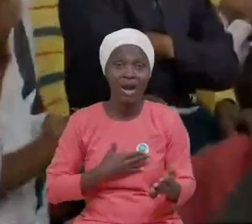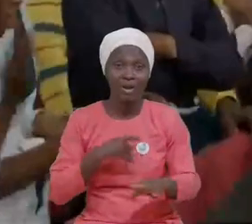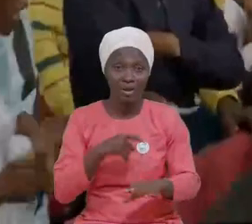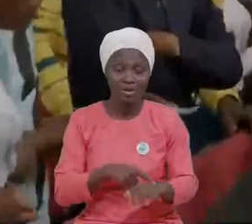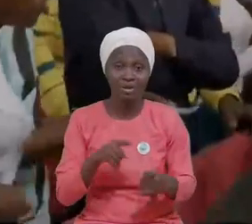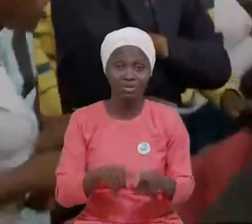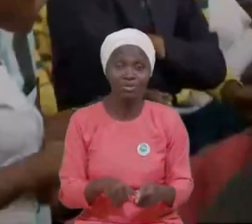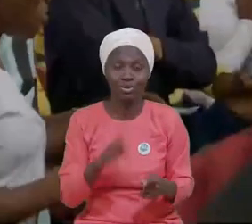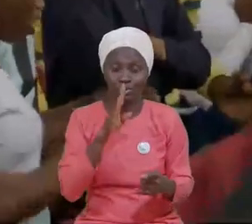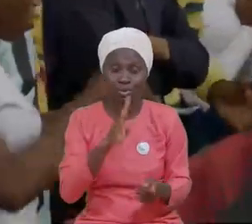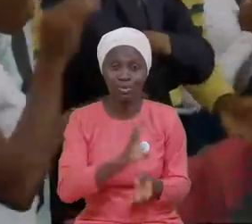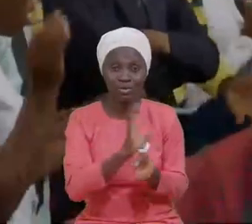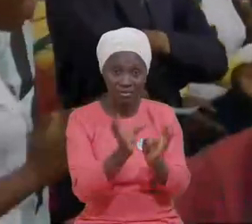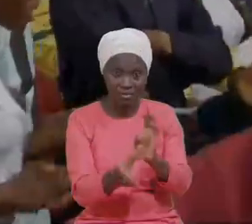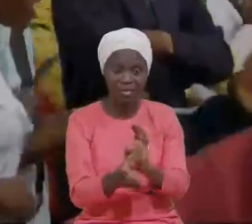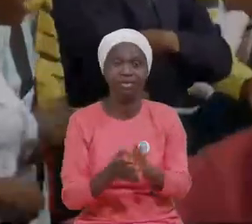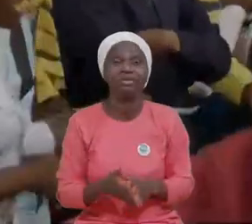C'est notre chance de naître de nouveau converti.